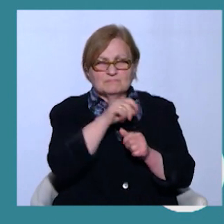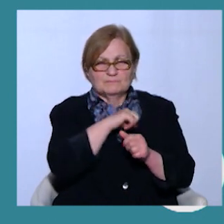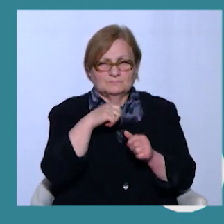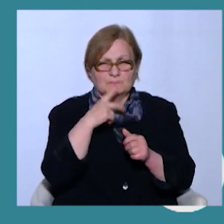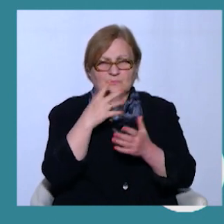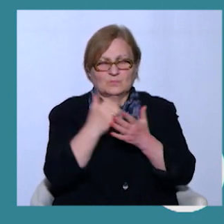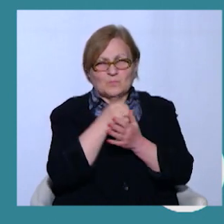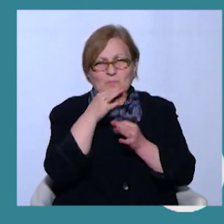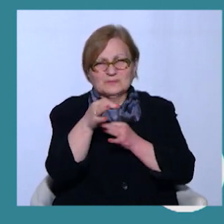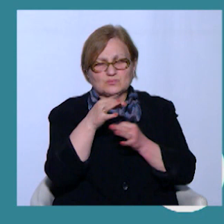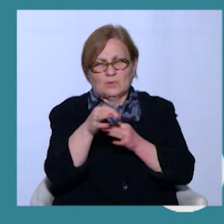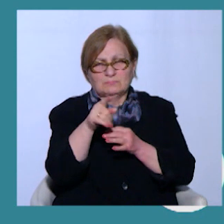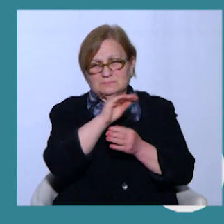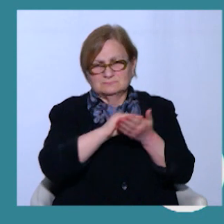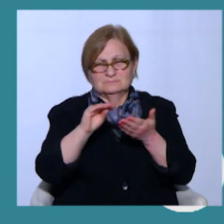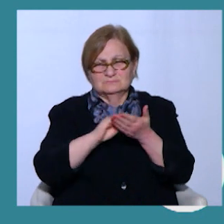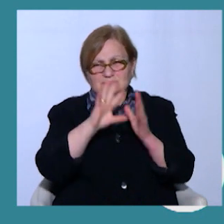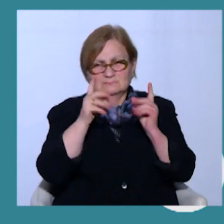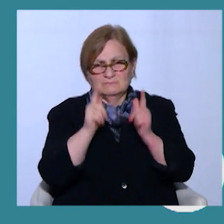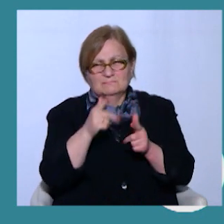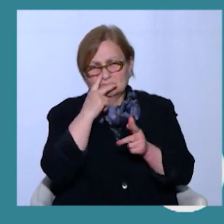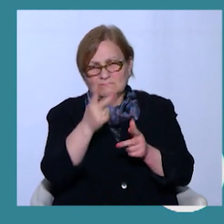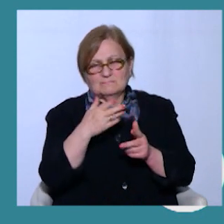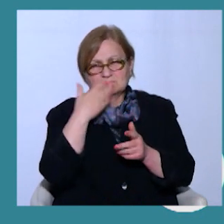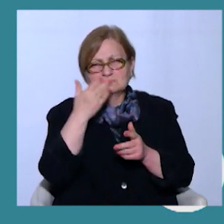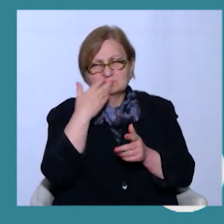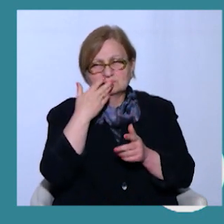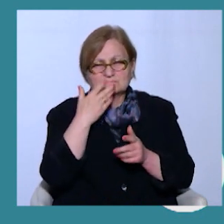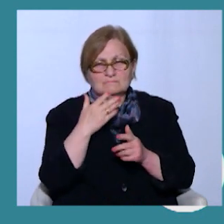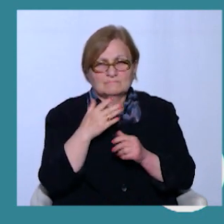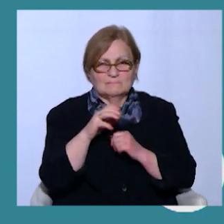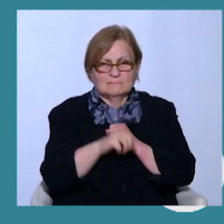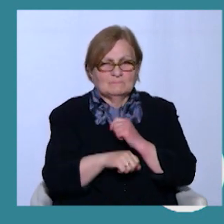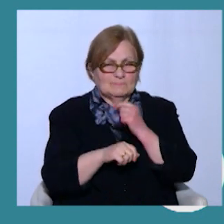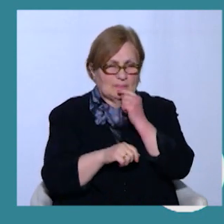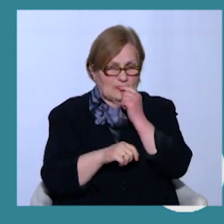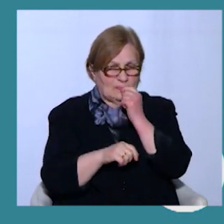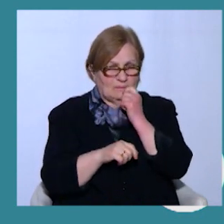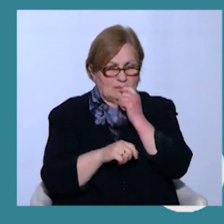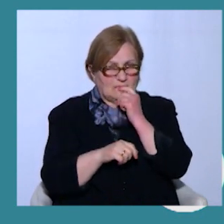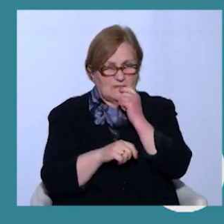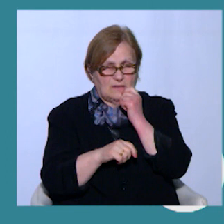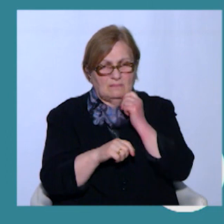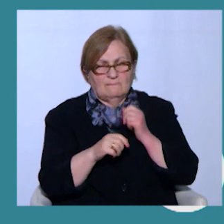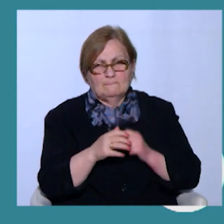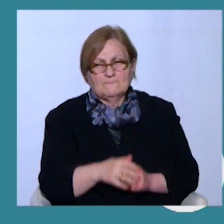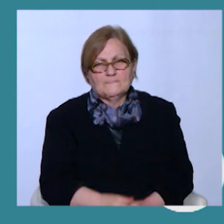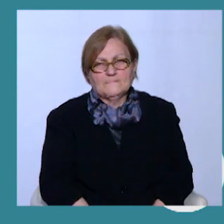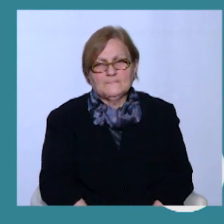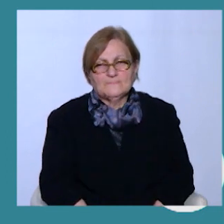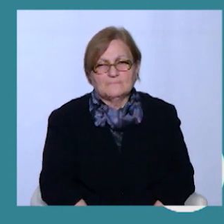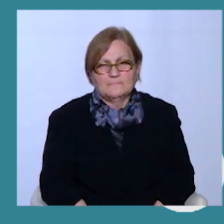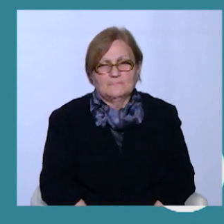BD დიაგონალის სიგრძე. და საბოლოო შემდეგი ამოცანა, პარალელოგრამის კუთხეები ისე შეეფარდება ერთმანეთს როგორც